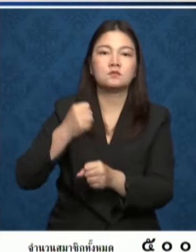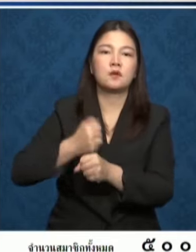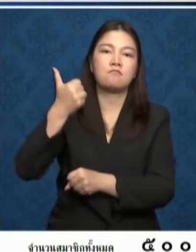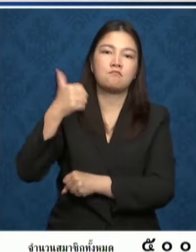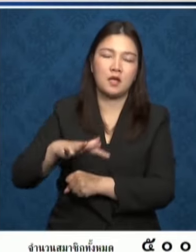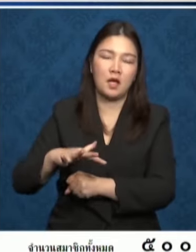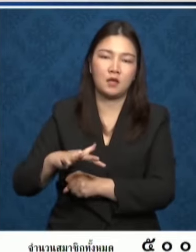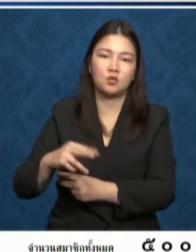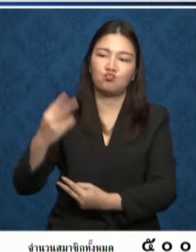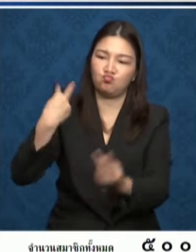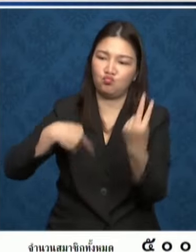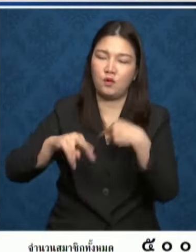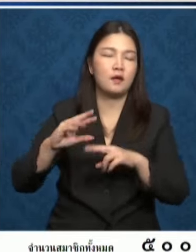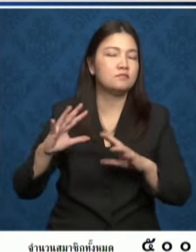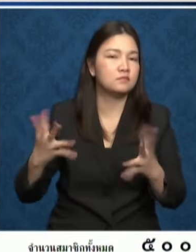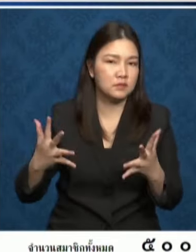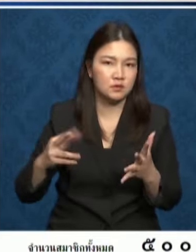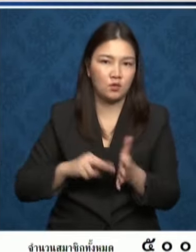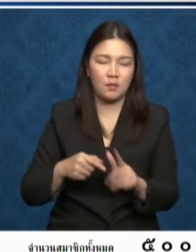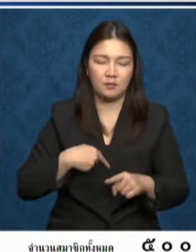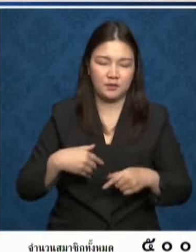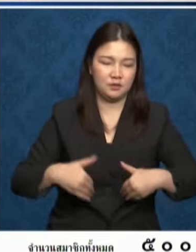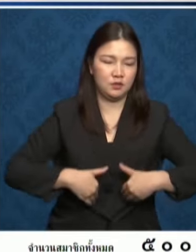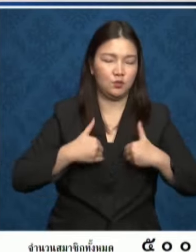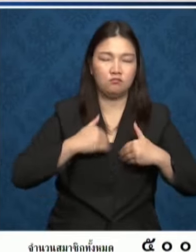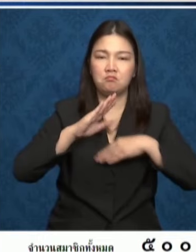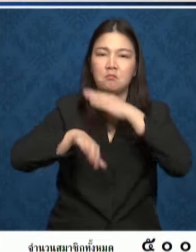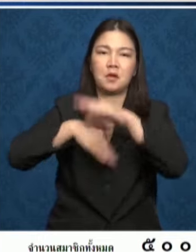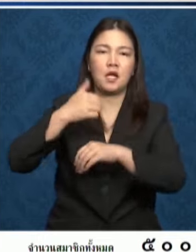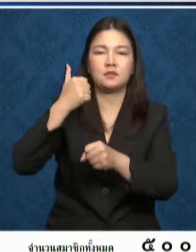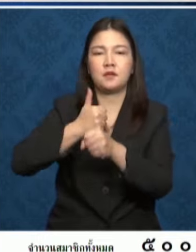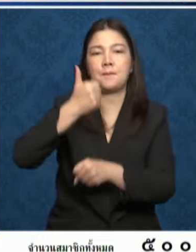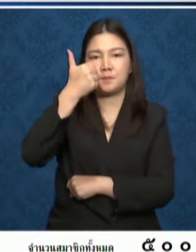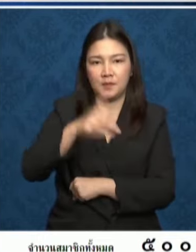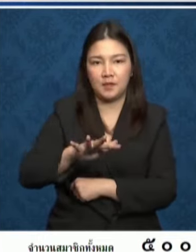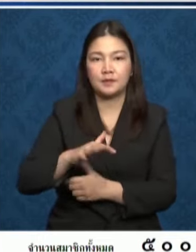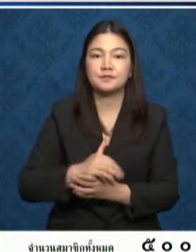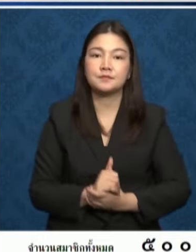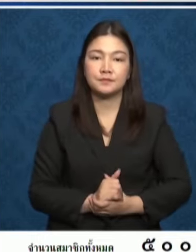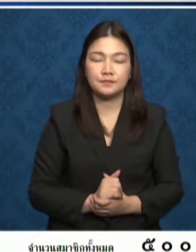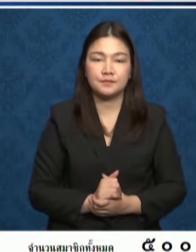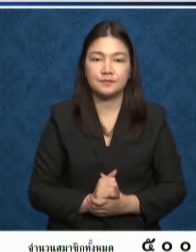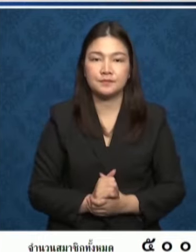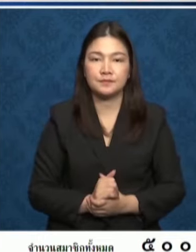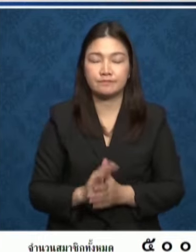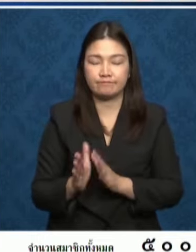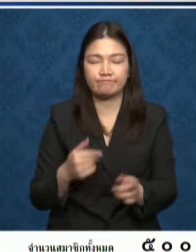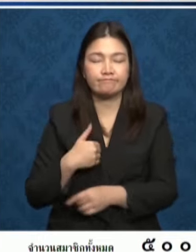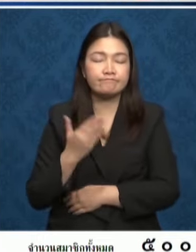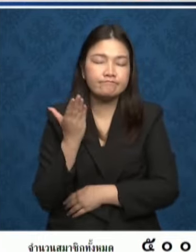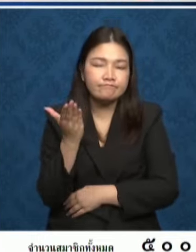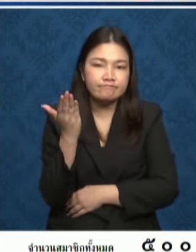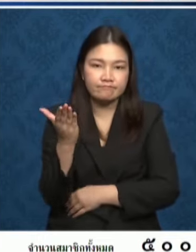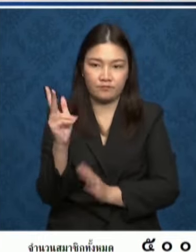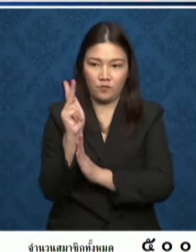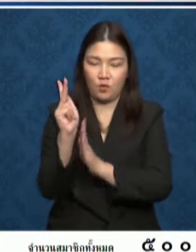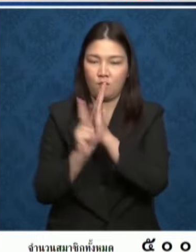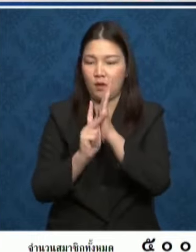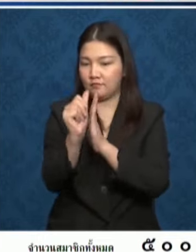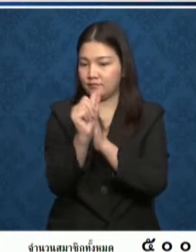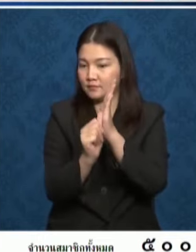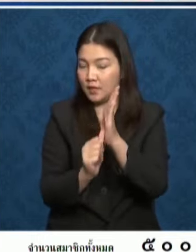โอกาสในการพัฒนาพัฒนาคุณภาพชีวิตอย่างแท้จริงนะครับดังนั้นจึงสมควรให้มีกฎหมายเพื่อส่ง